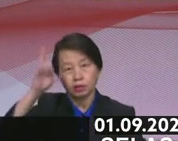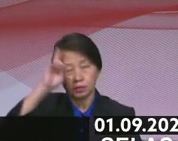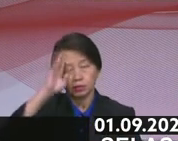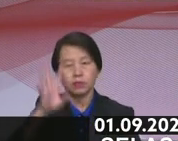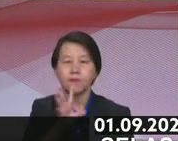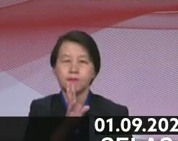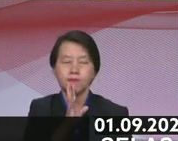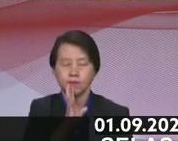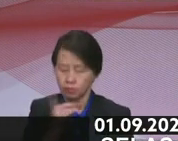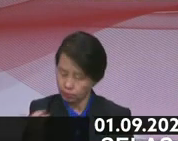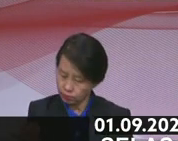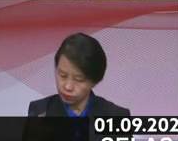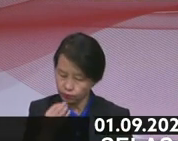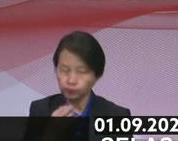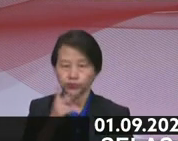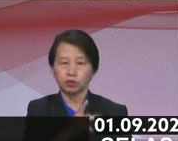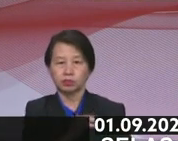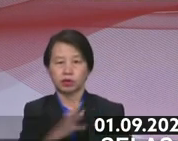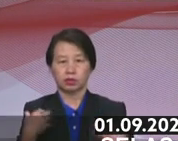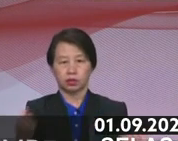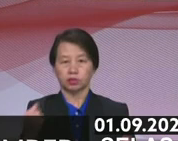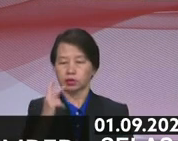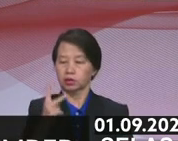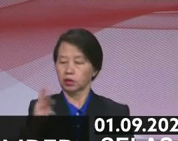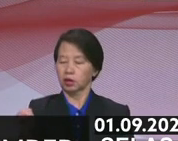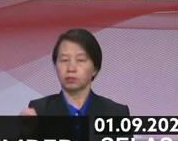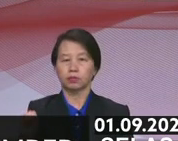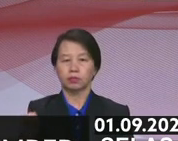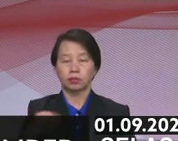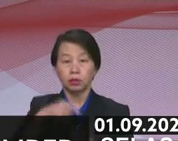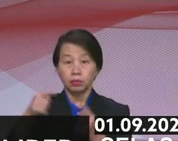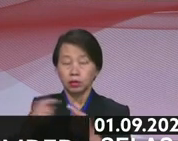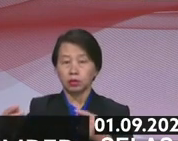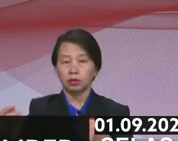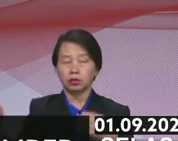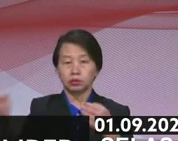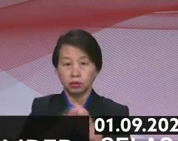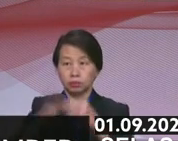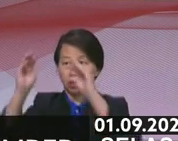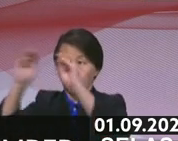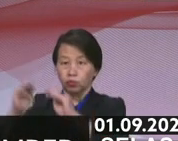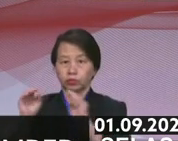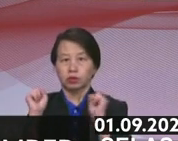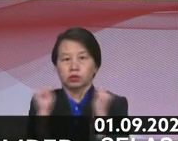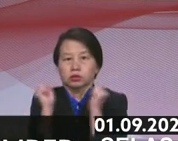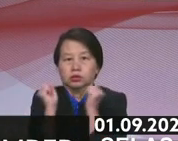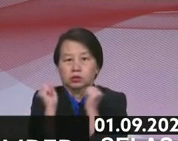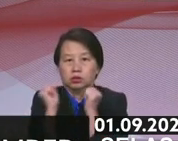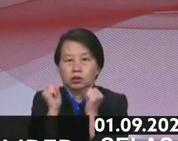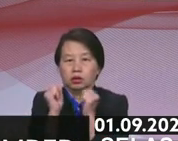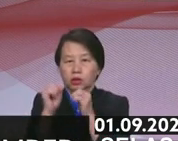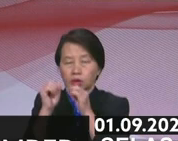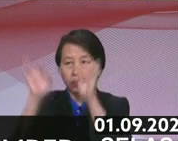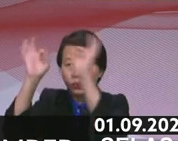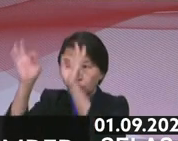oleh Kementerian Kesihatan, apabila tiba musim sejuk nanti, kemungkinan